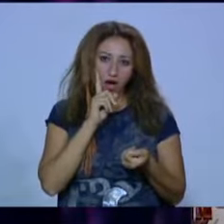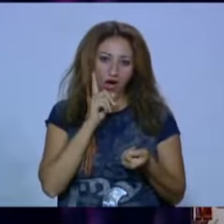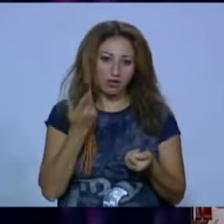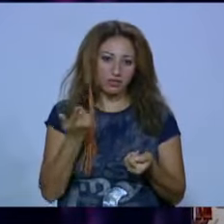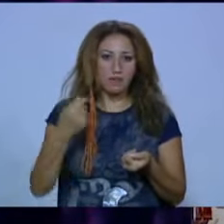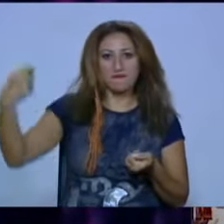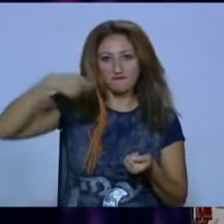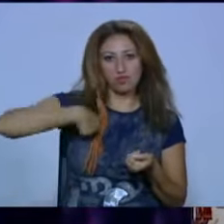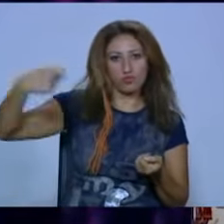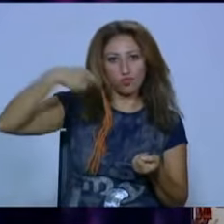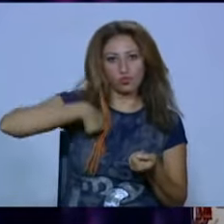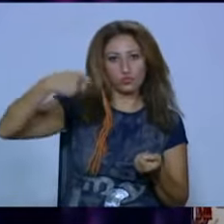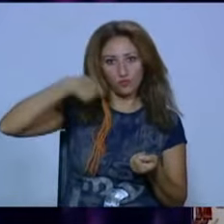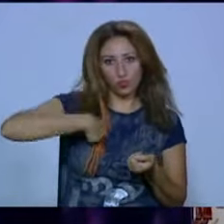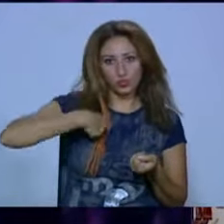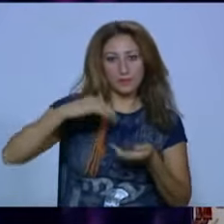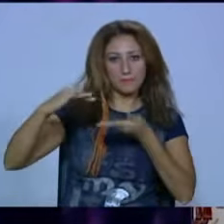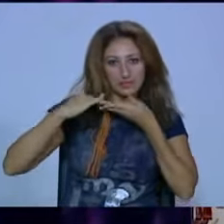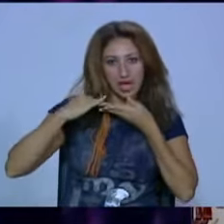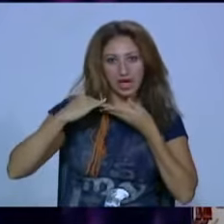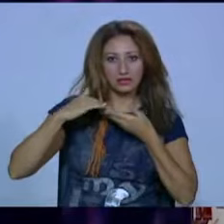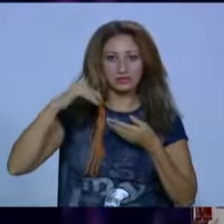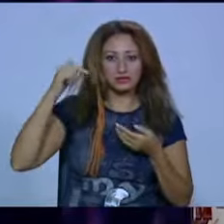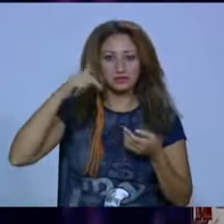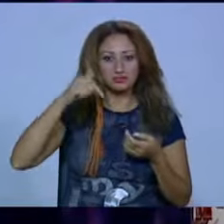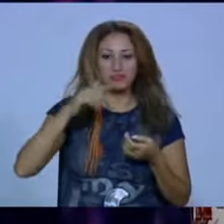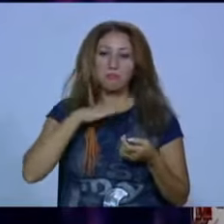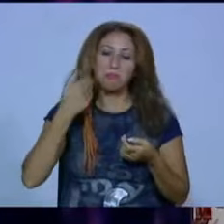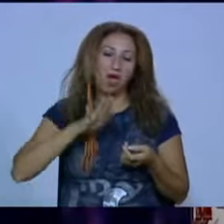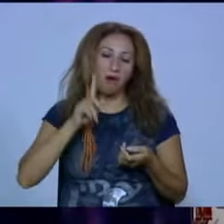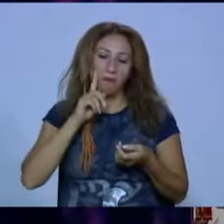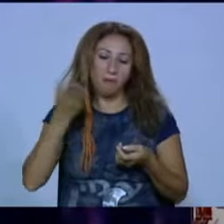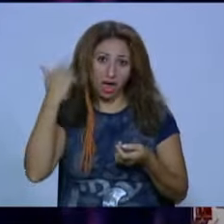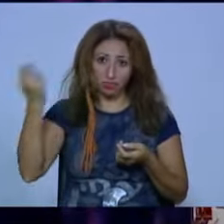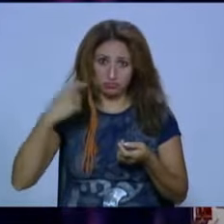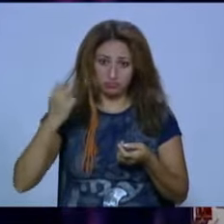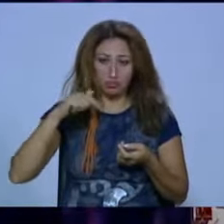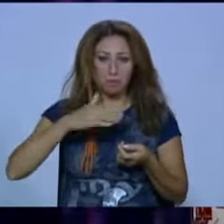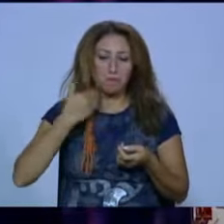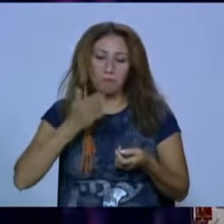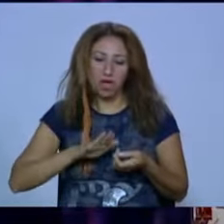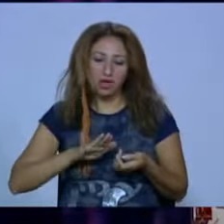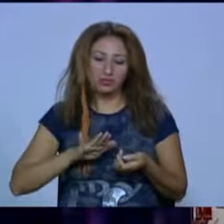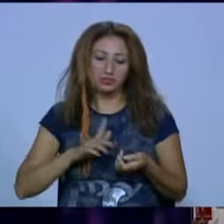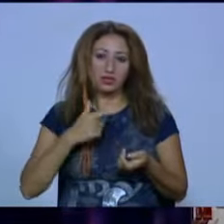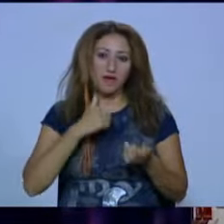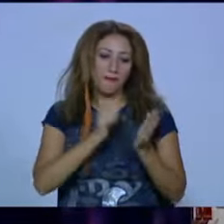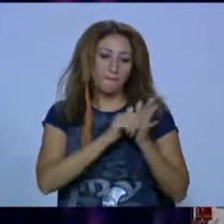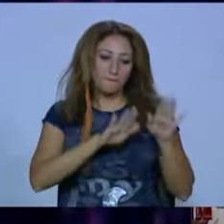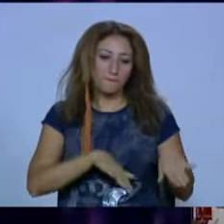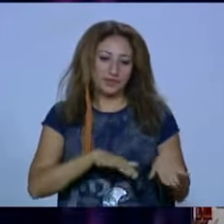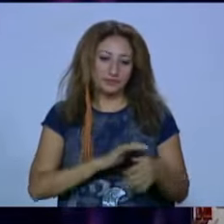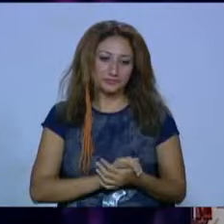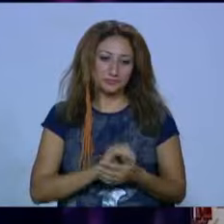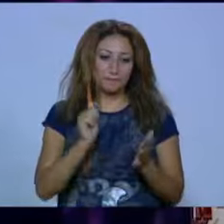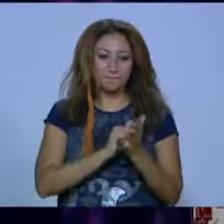كانت بتصرف عليا، وكانت بتصرف على ودي، كانت بتساعدني في المعيشه، بس ان شاء الله يرحمها توفت. وانا دلوقتي قاعده في الشقه بتاعتها انا واولادي واخويا. انت